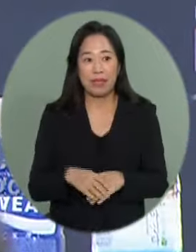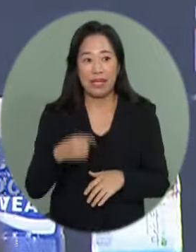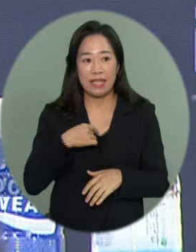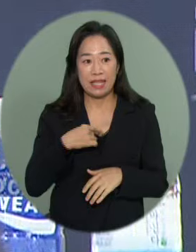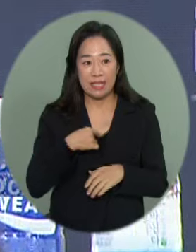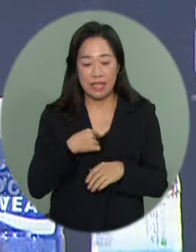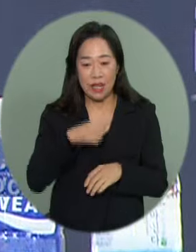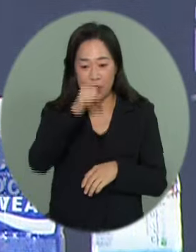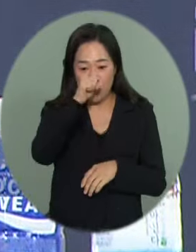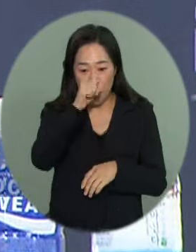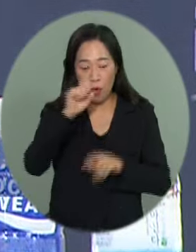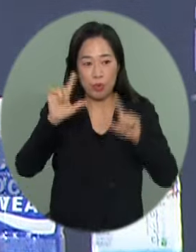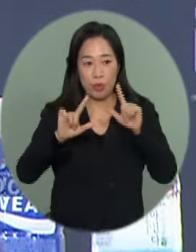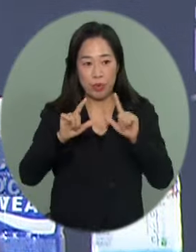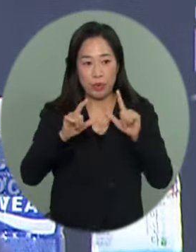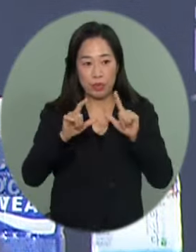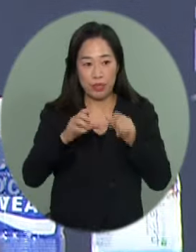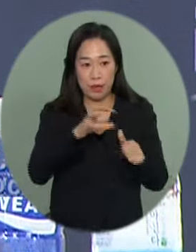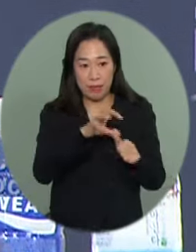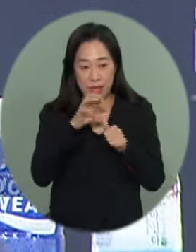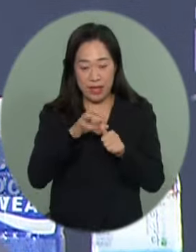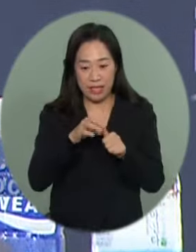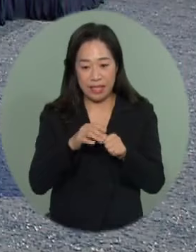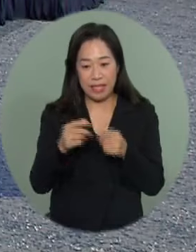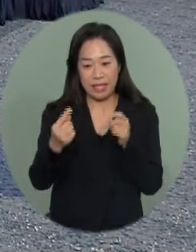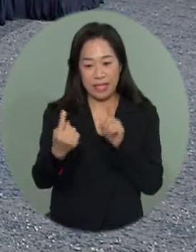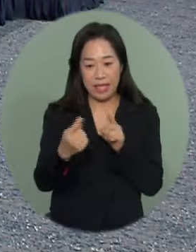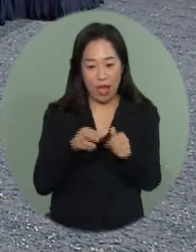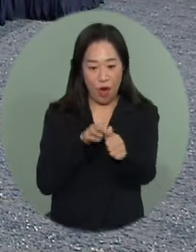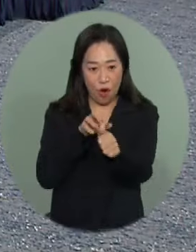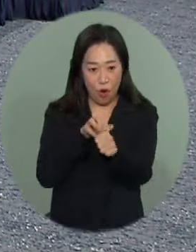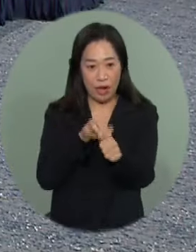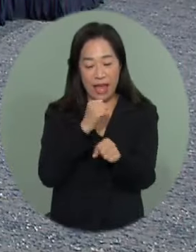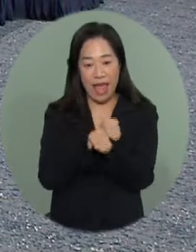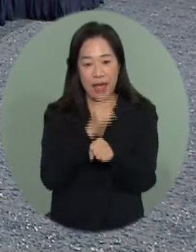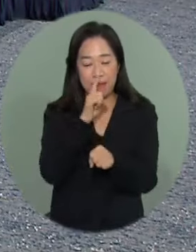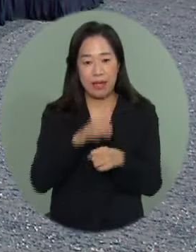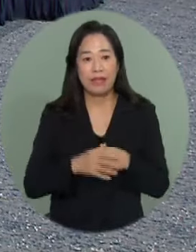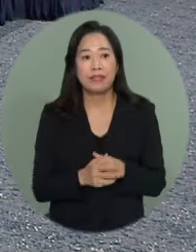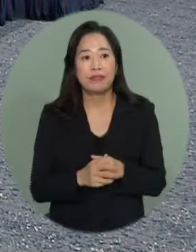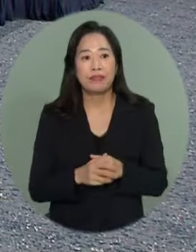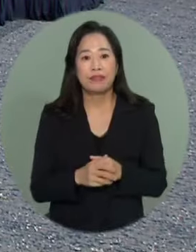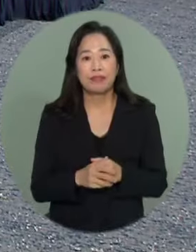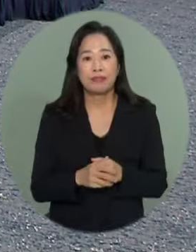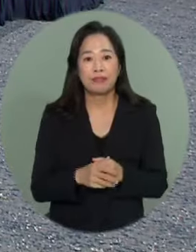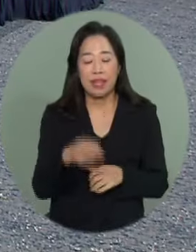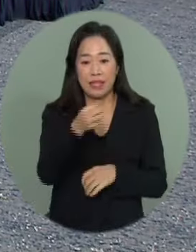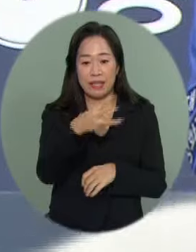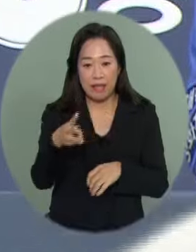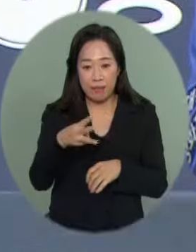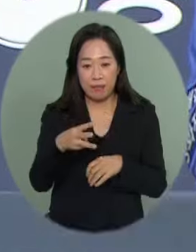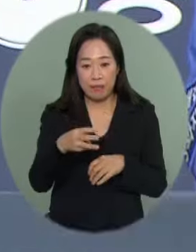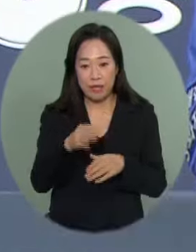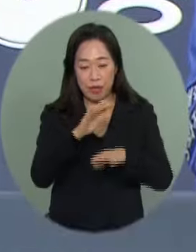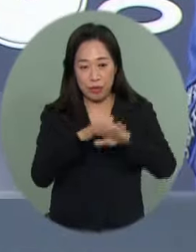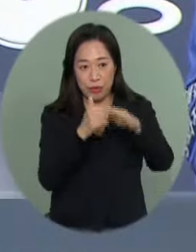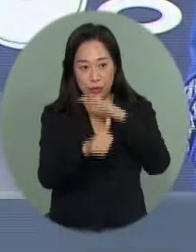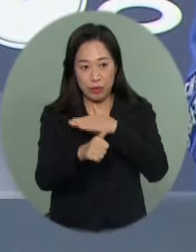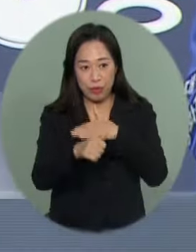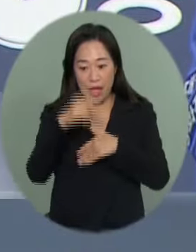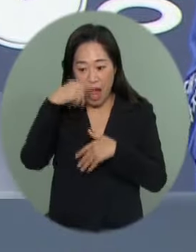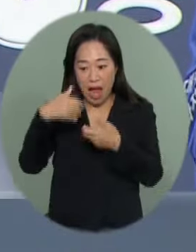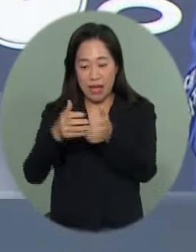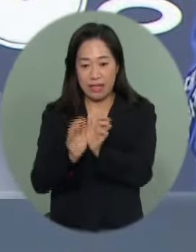이용해서 조금 상대를 공략할 것이고 이에 맞서서 강민호 삼성 라이온스포츠는